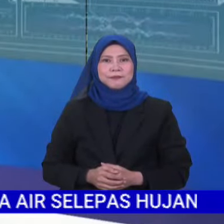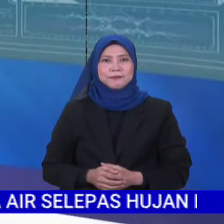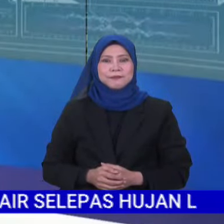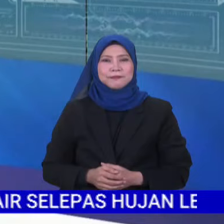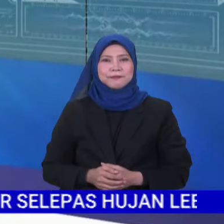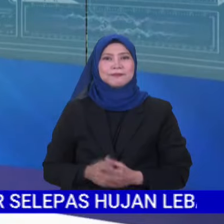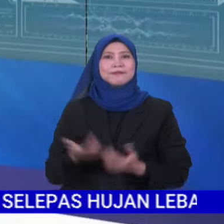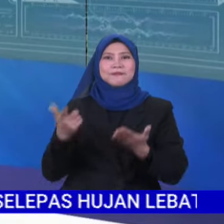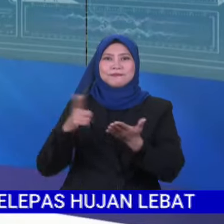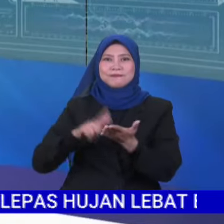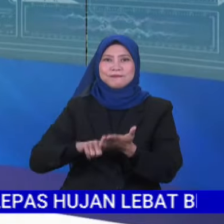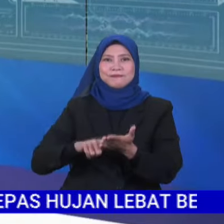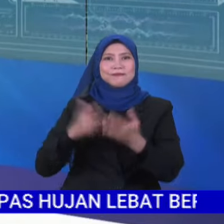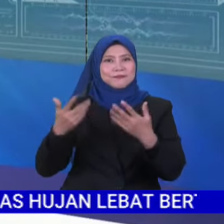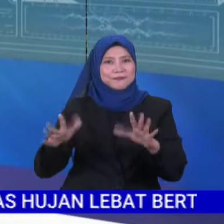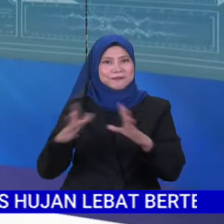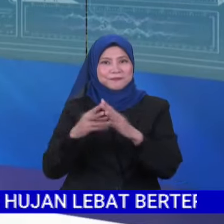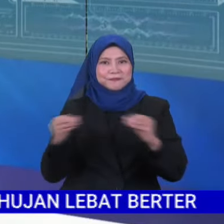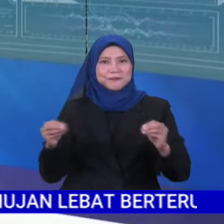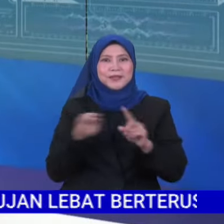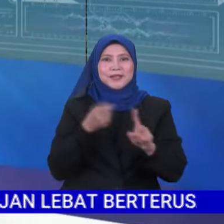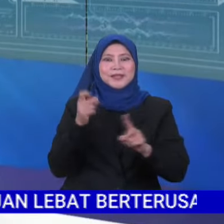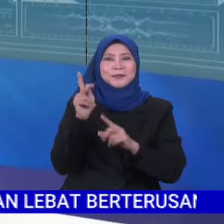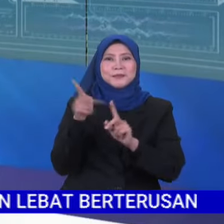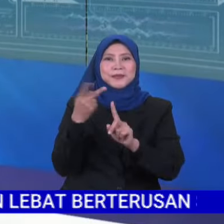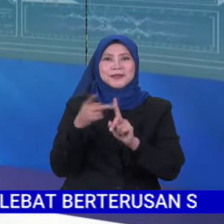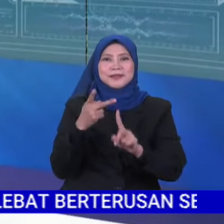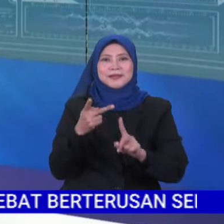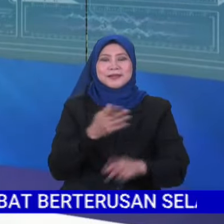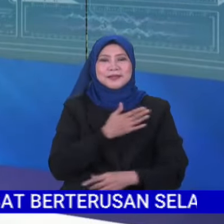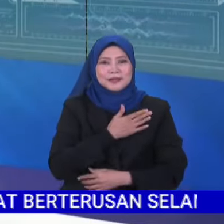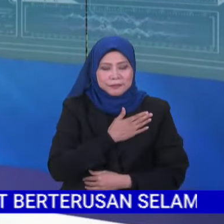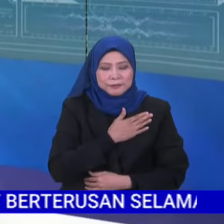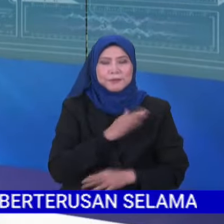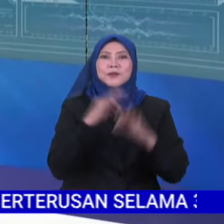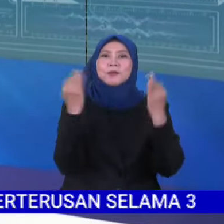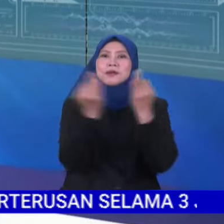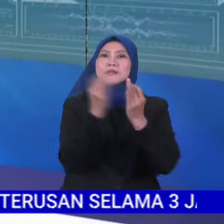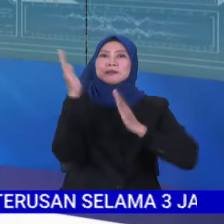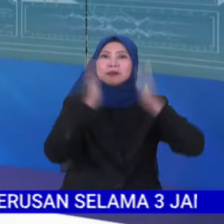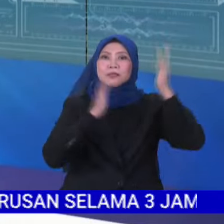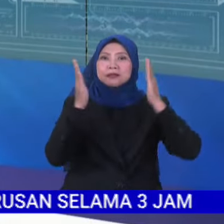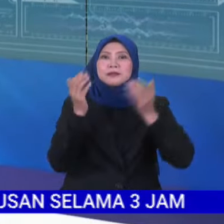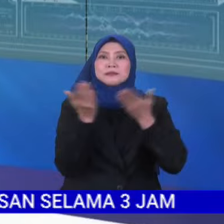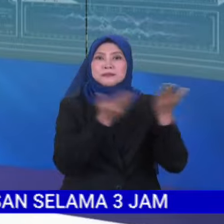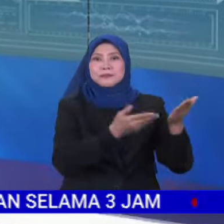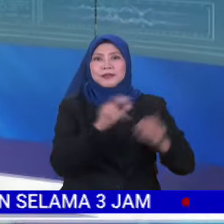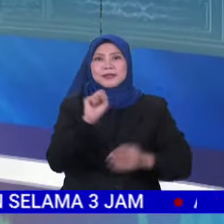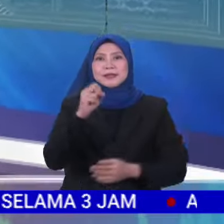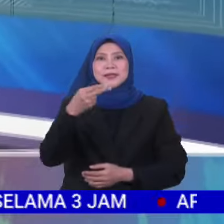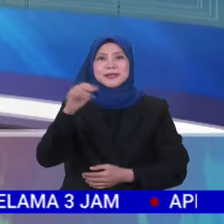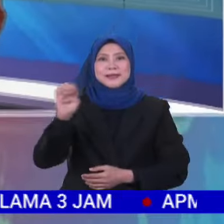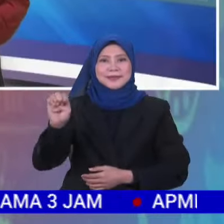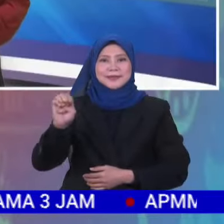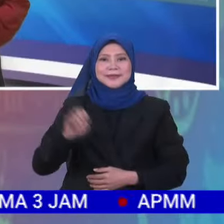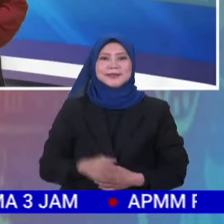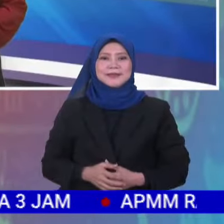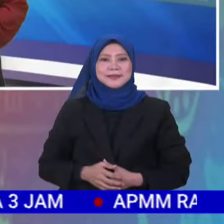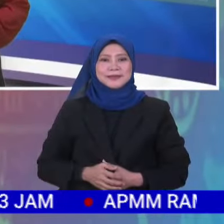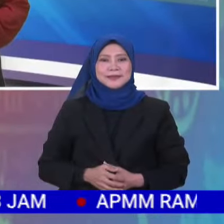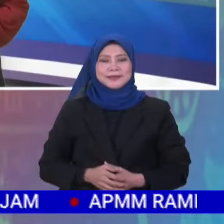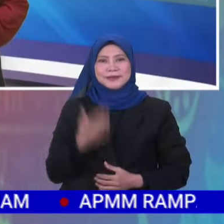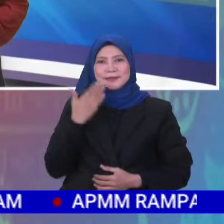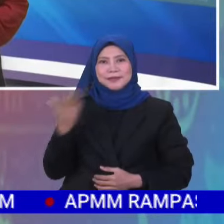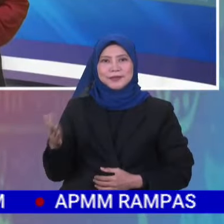Hai paparan itu mengakhiri berita dari pulau Pinang salam Keluarga Malaysia kembali bersama ushahidi angkasapuri silakan